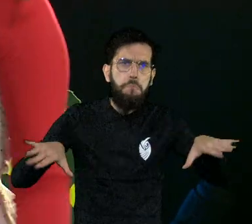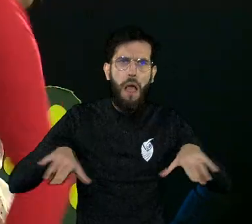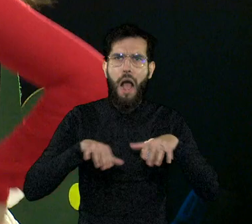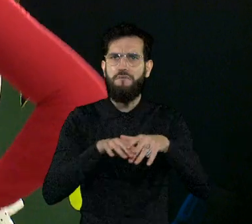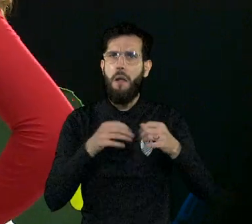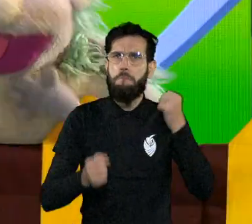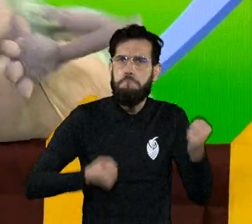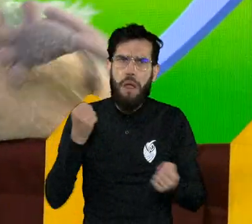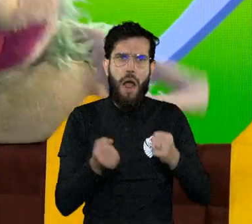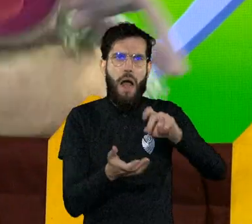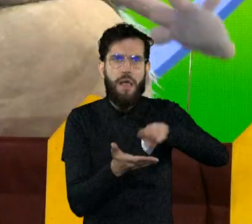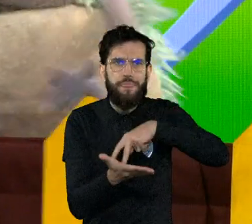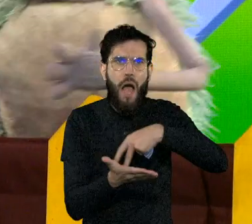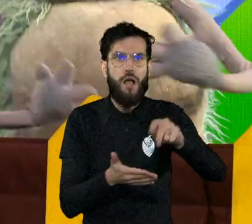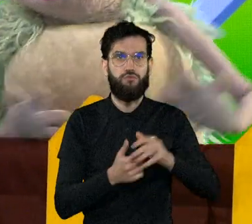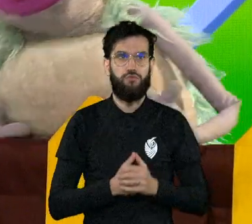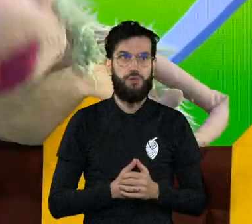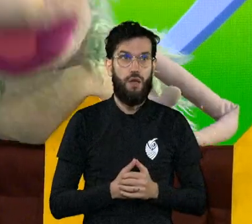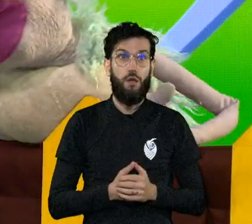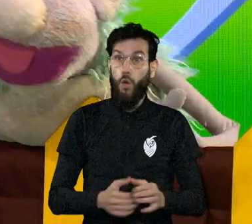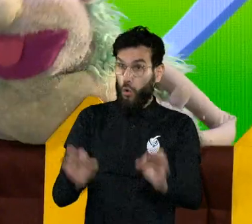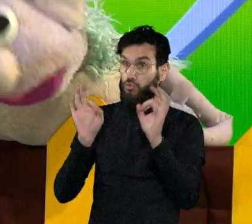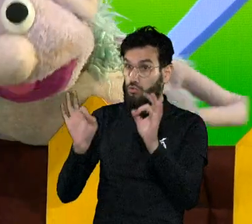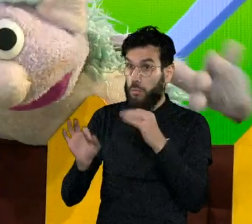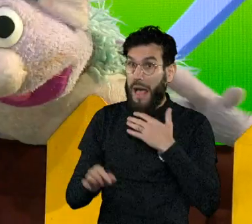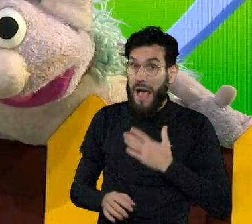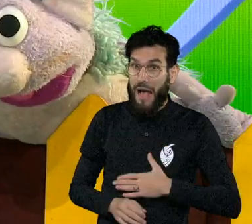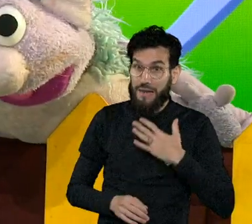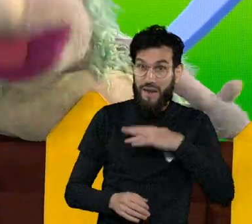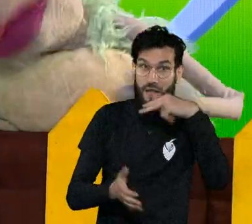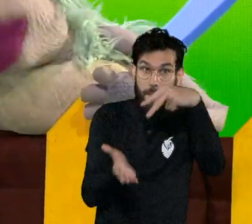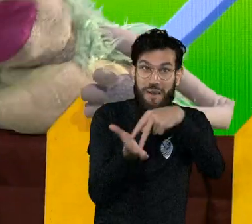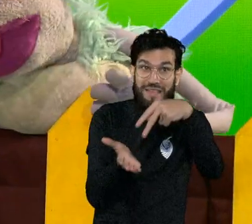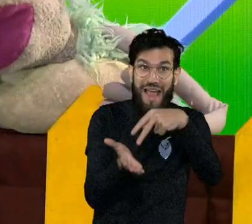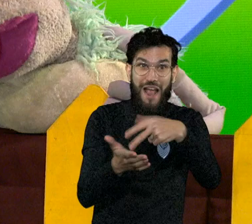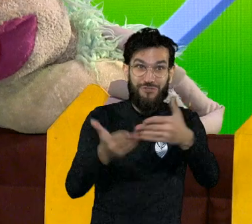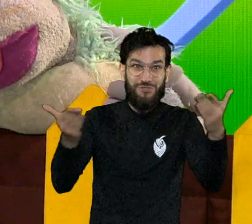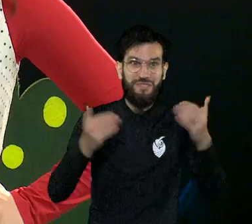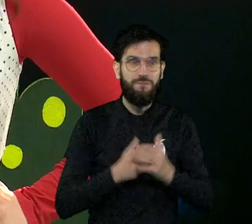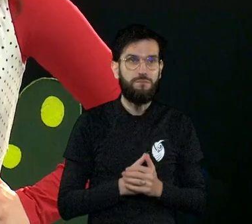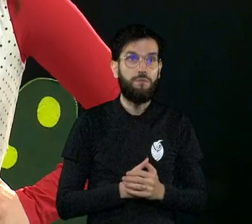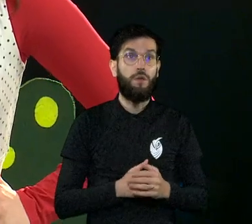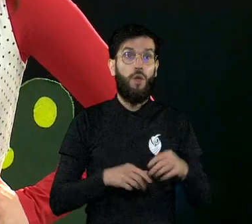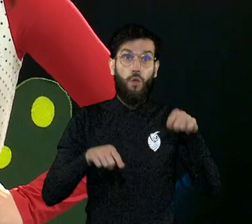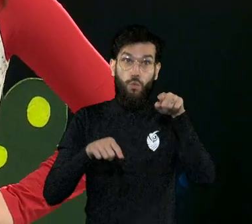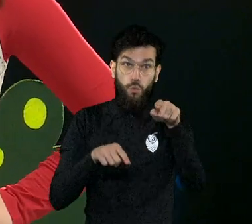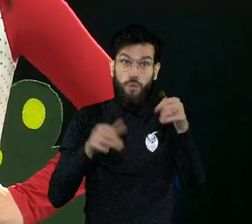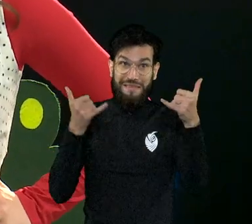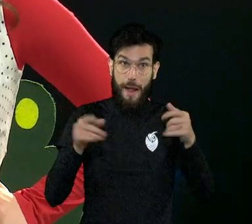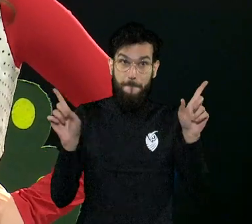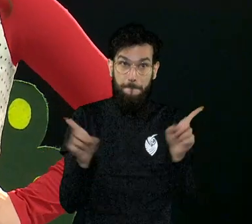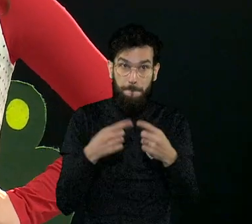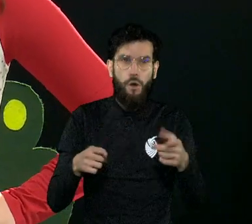tancujú. Tak to je výborné, to som rada, kamaráti. No tak aj v tejto pesničke